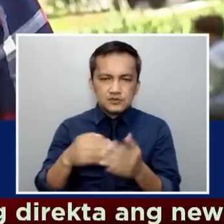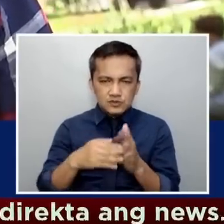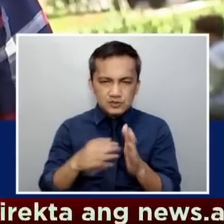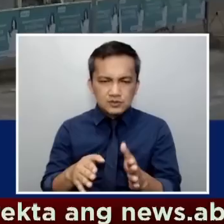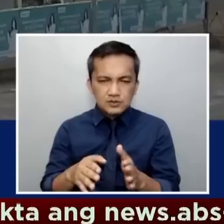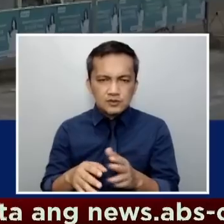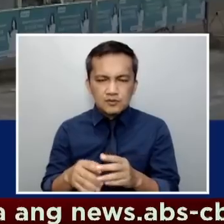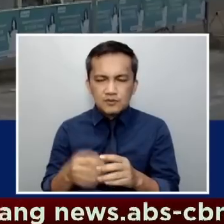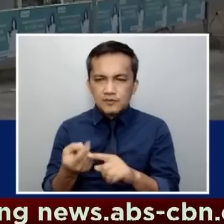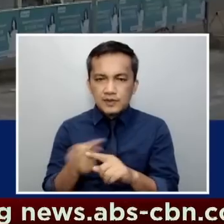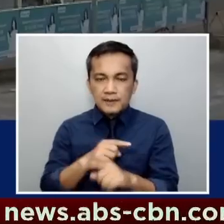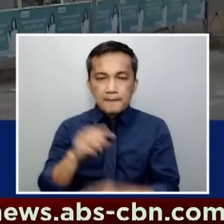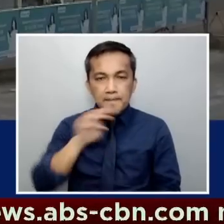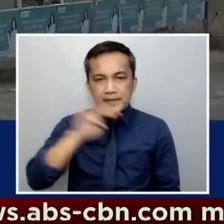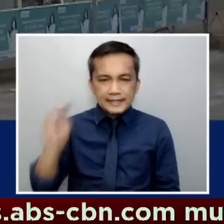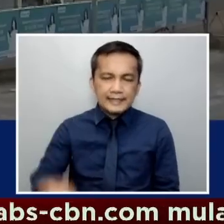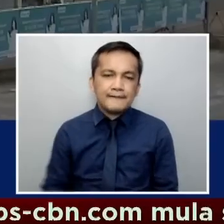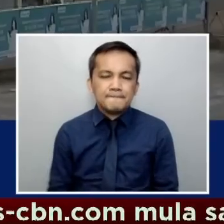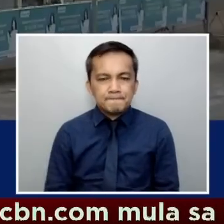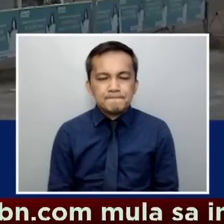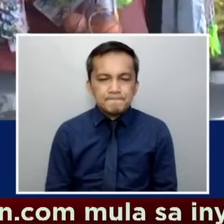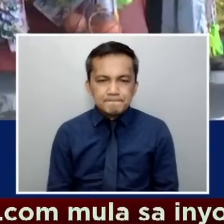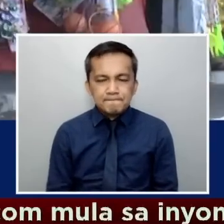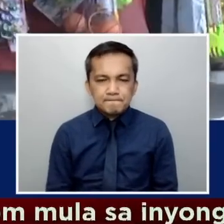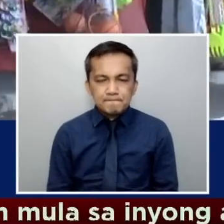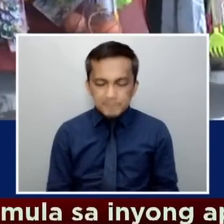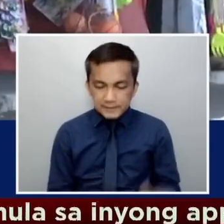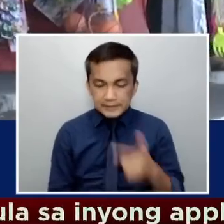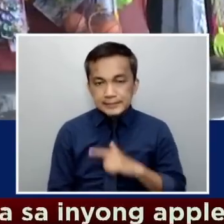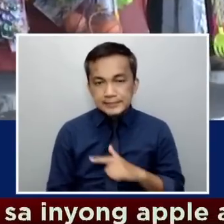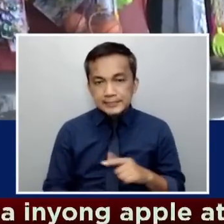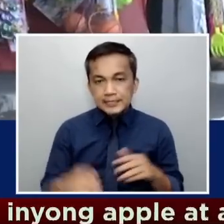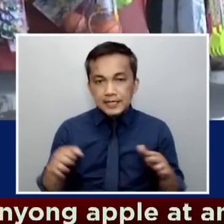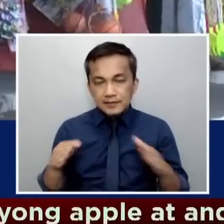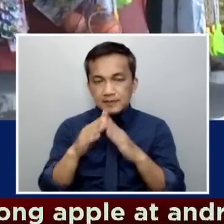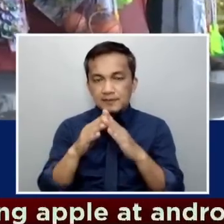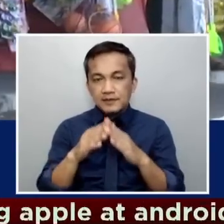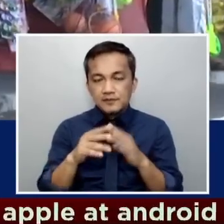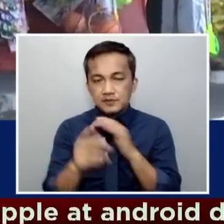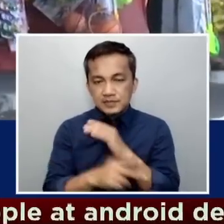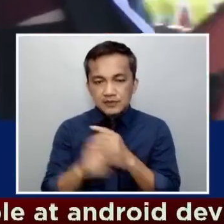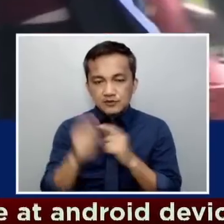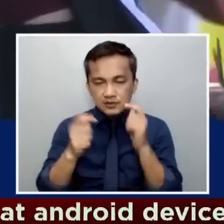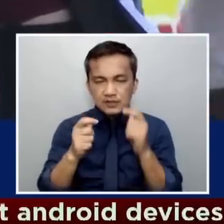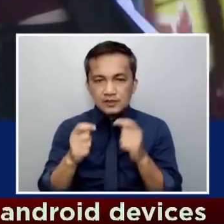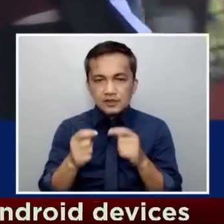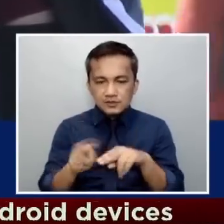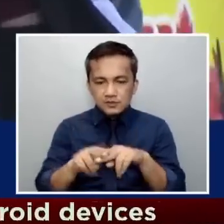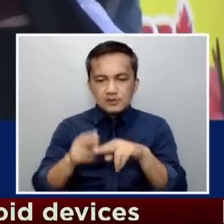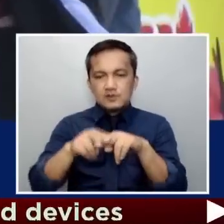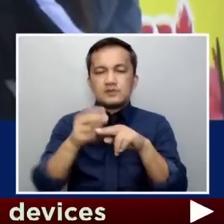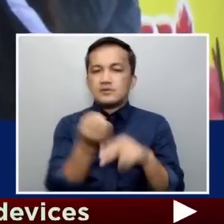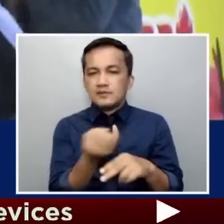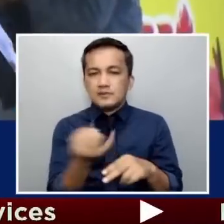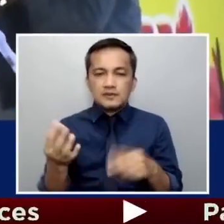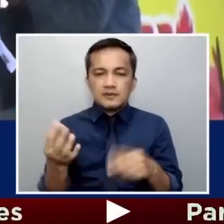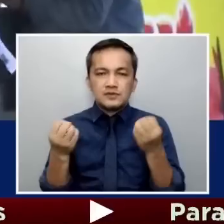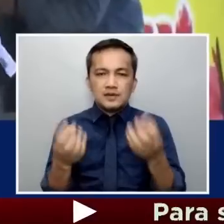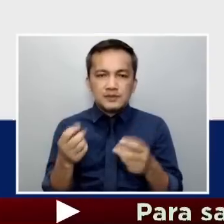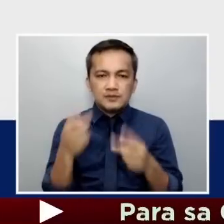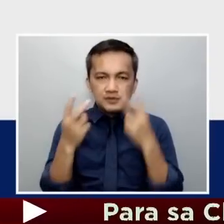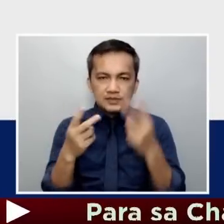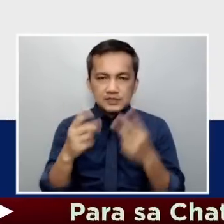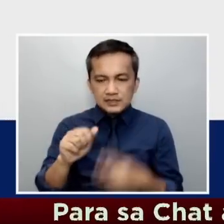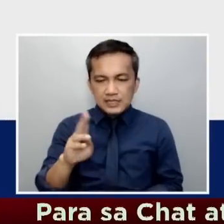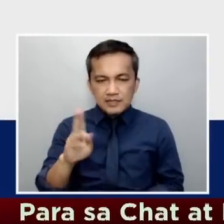from Manila. Ayon sa Albay Provincial Tourism Office, tumaas na ang bilang ng mga bumibisita sa Albay.